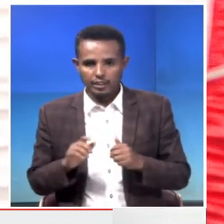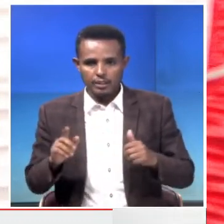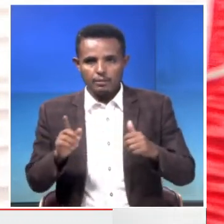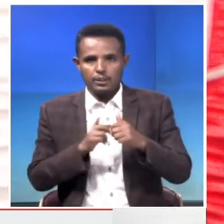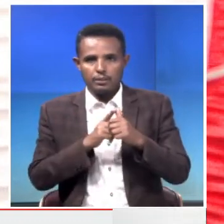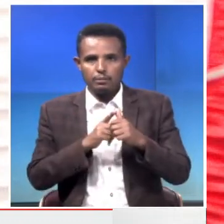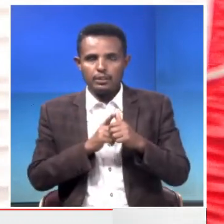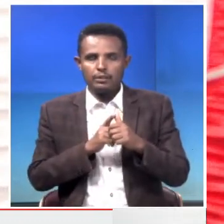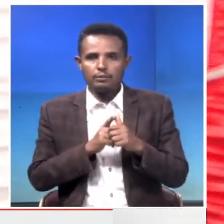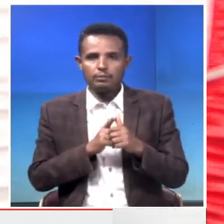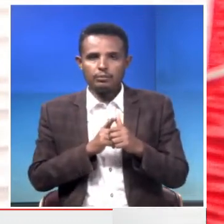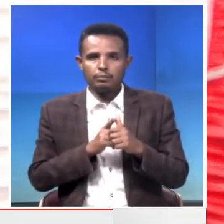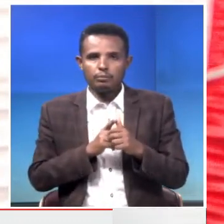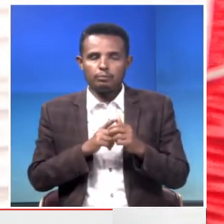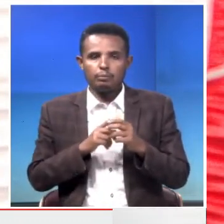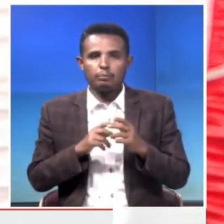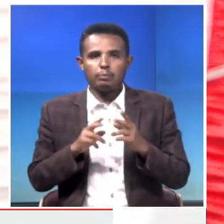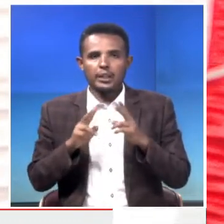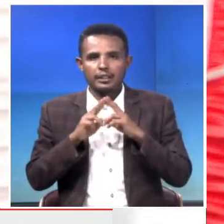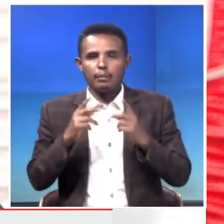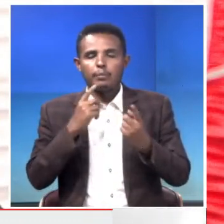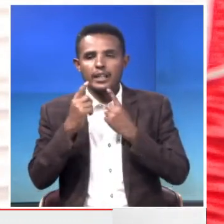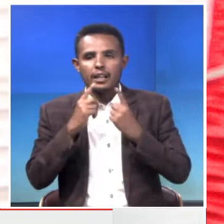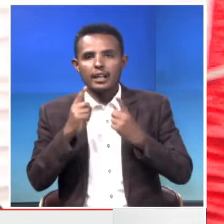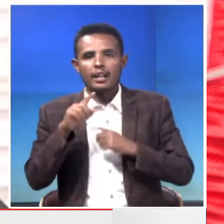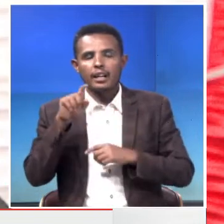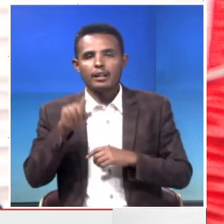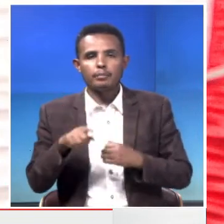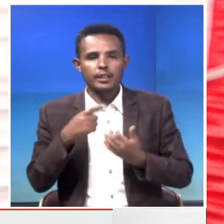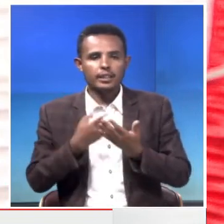የመጀመሪያው በጣም መነጋገር ያለብን እዚህ ያለው